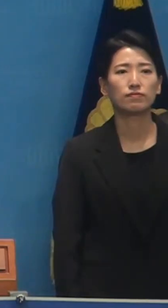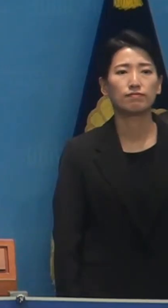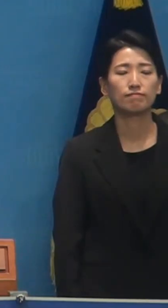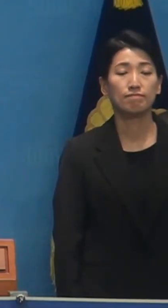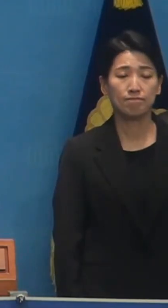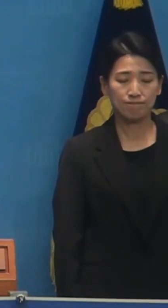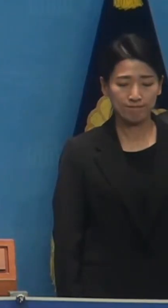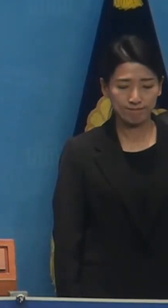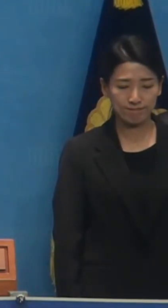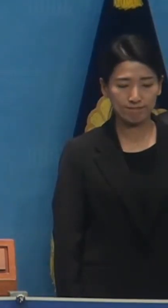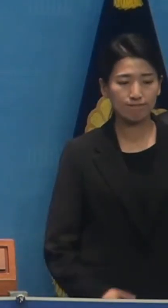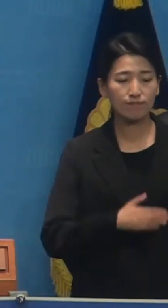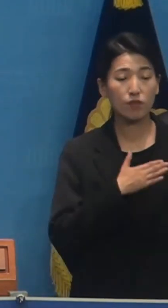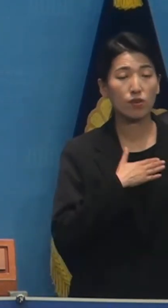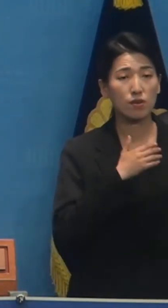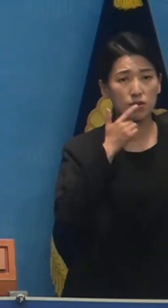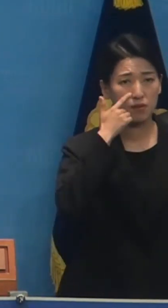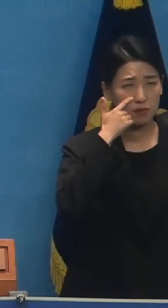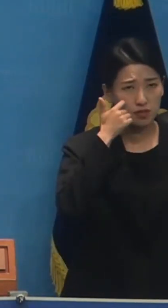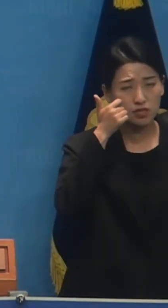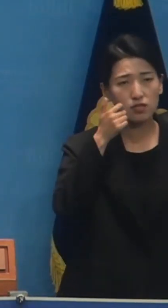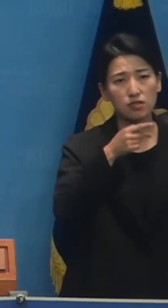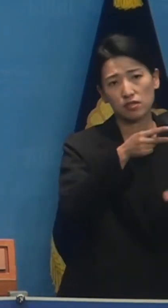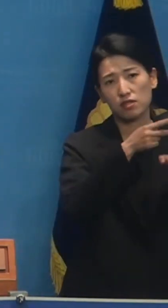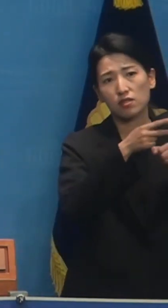조봉환 선생님의